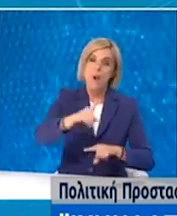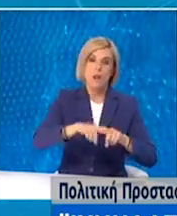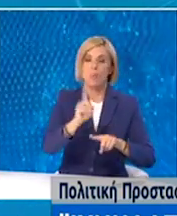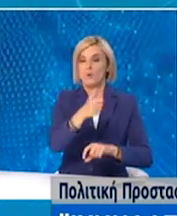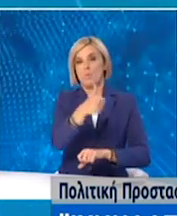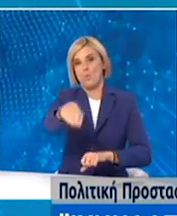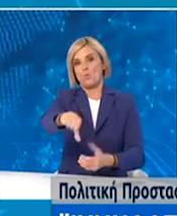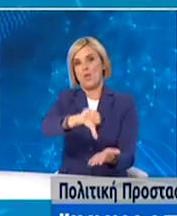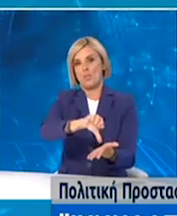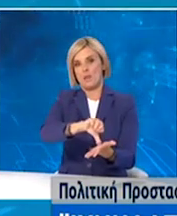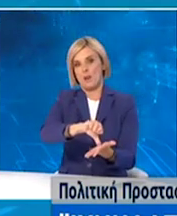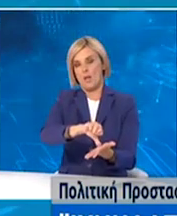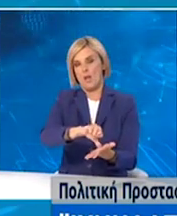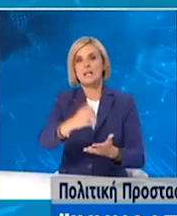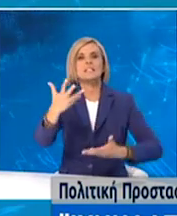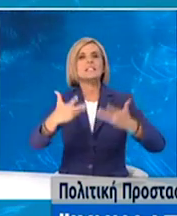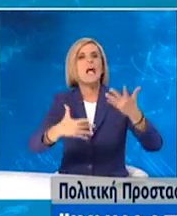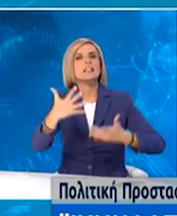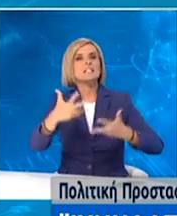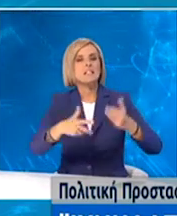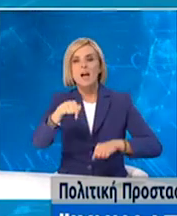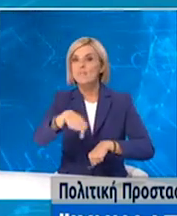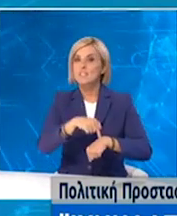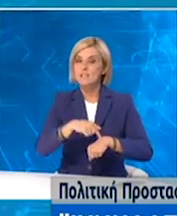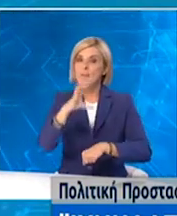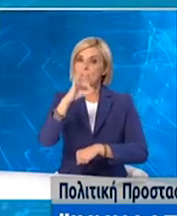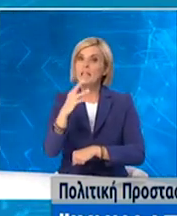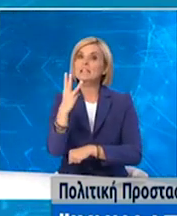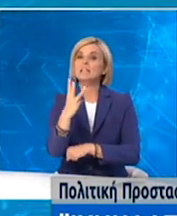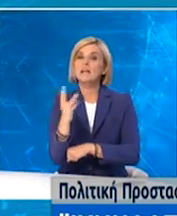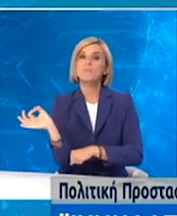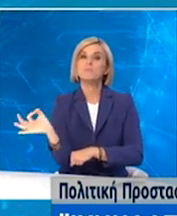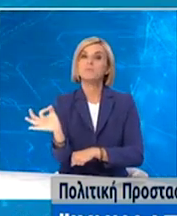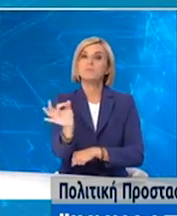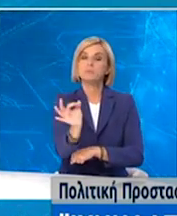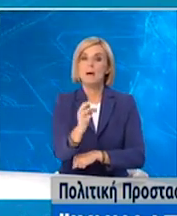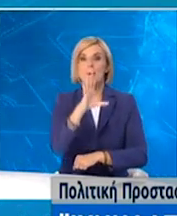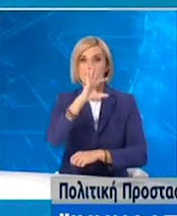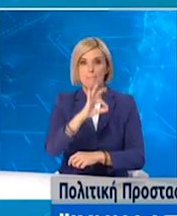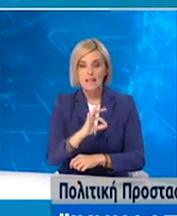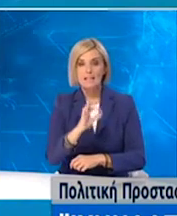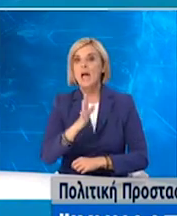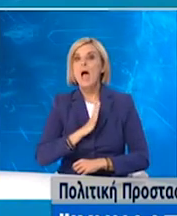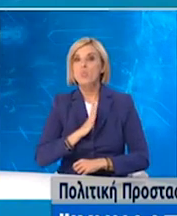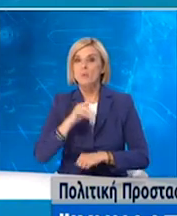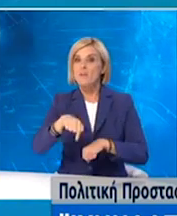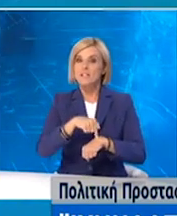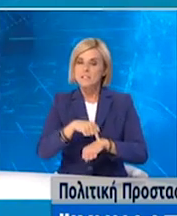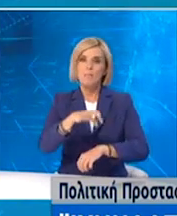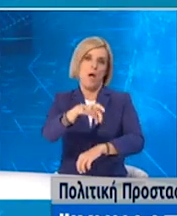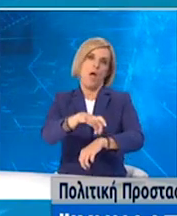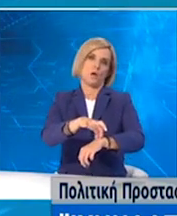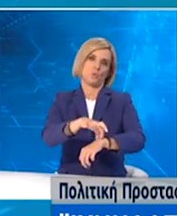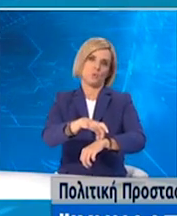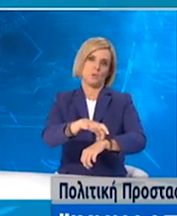Ελλάδα. Θα είδατε και από το στατιστικό ότι αυτή τη στιγμή έχουμε 53 ενεργά κρούσματα, δηλαδή 50 συνανθρώπους μας οι οποίοι νοσούν, και